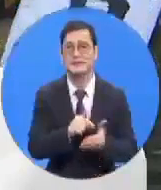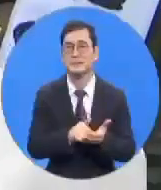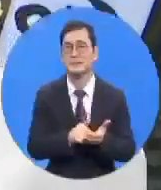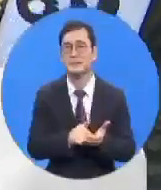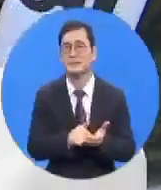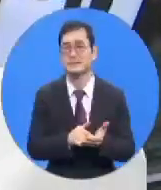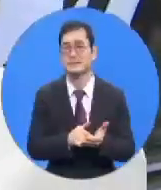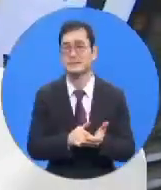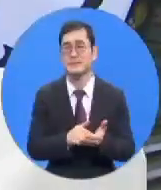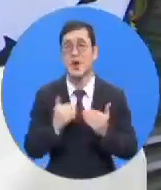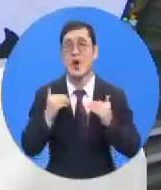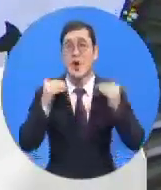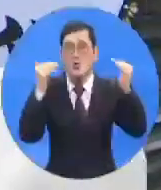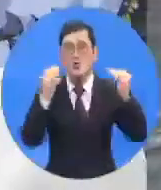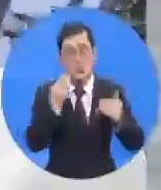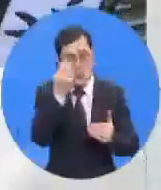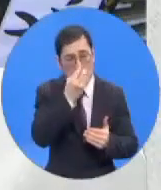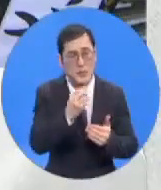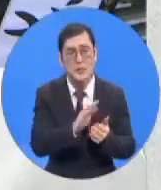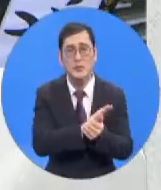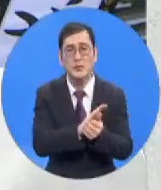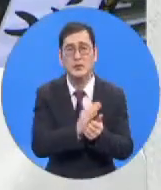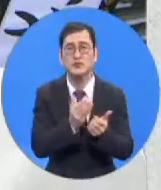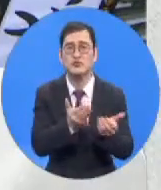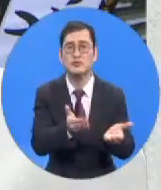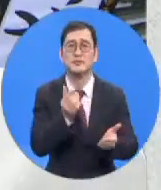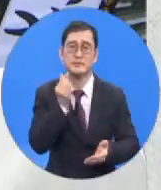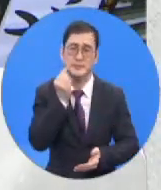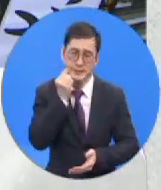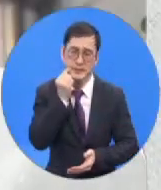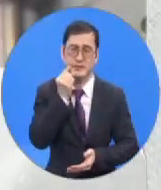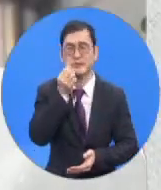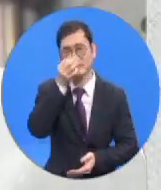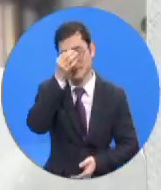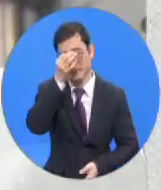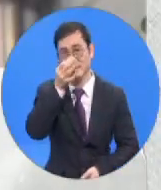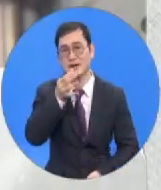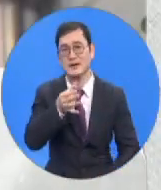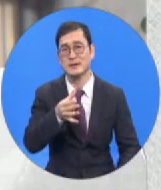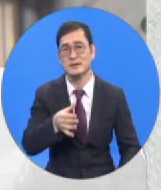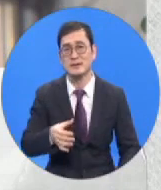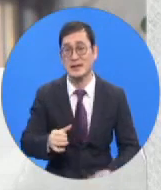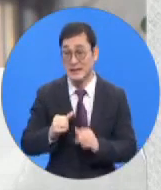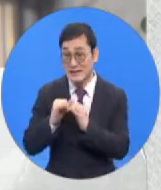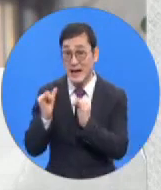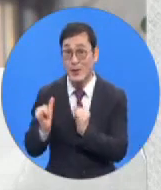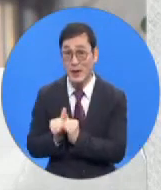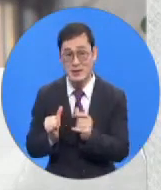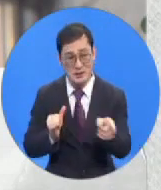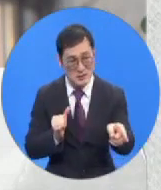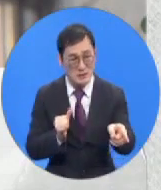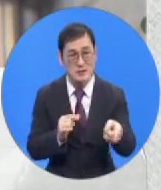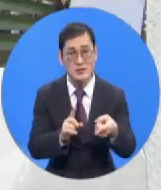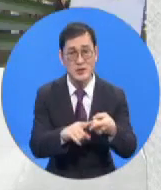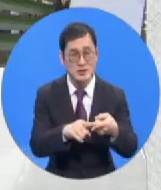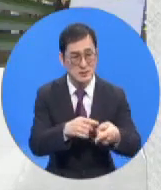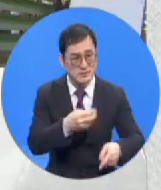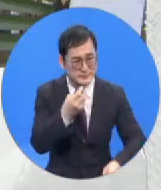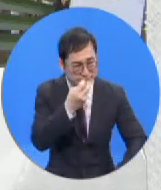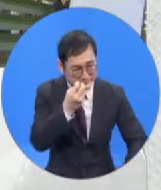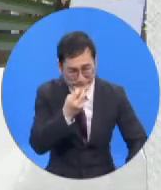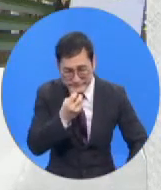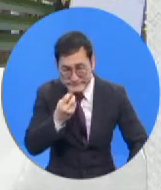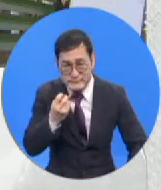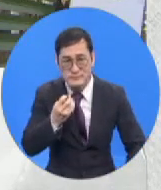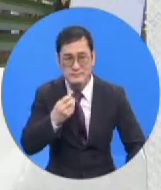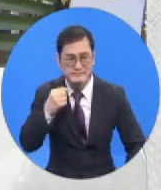뭘 했는데도 불구하고 계속 저런 일이 있어 온 거잖아요. 그리고 우리 사회가 그걸 바로잡지 못했잖아요. 윤대현 실장